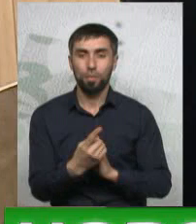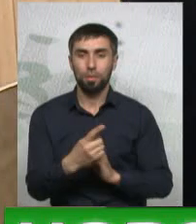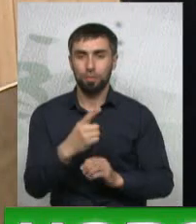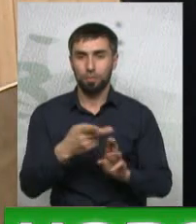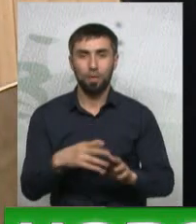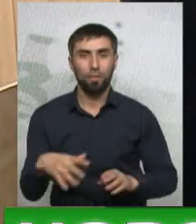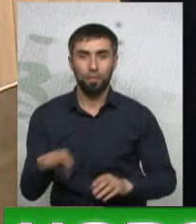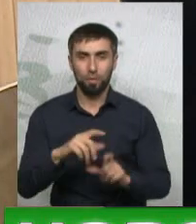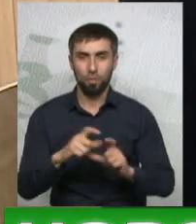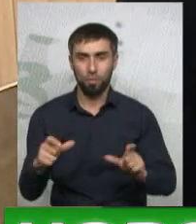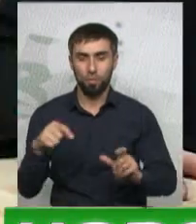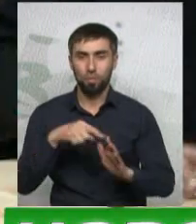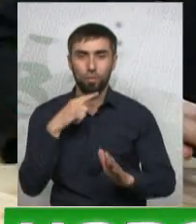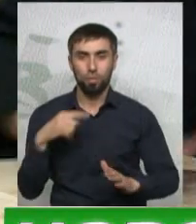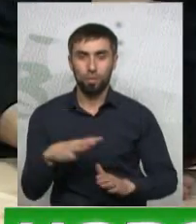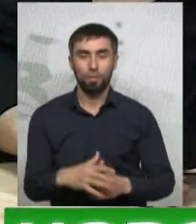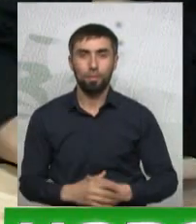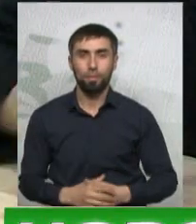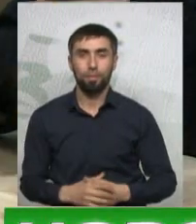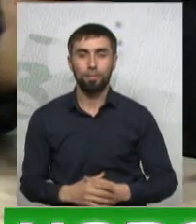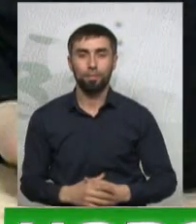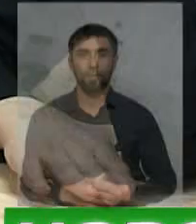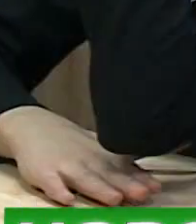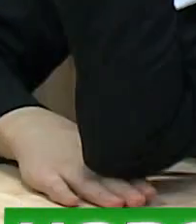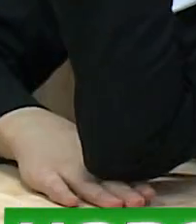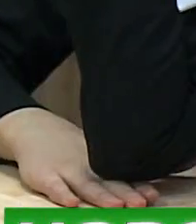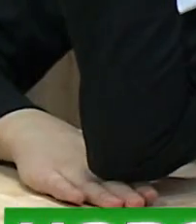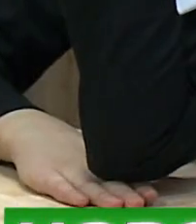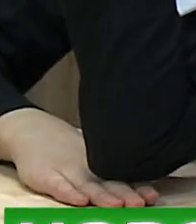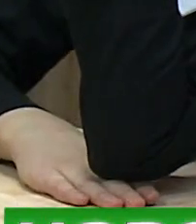практически во всех школах России. Дана Плиева, Магомед Доскиев, Новости 24.